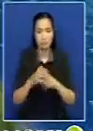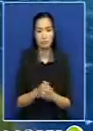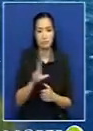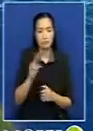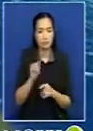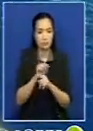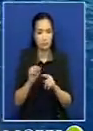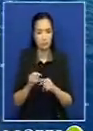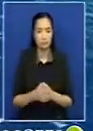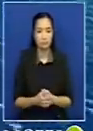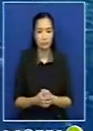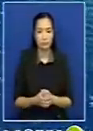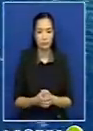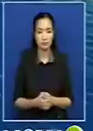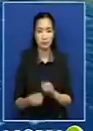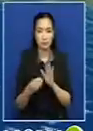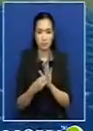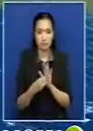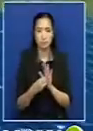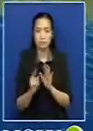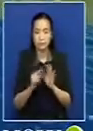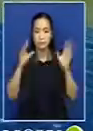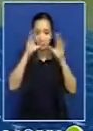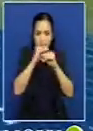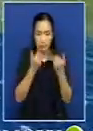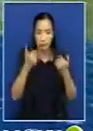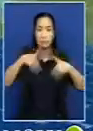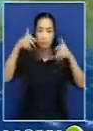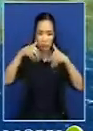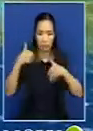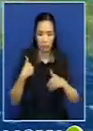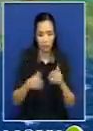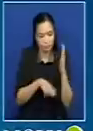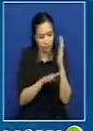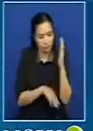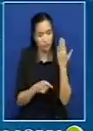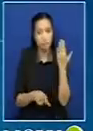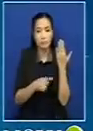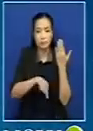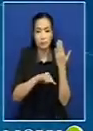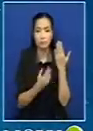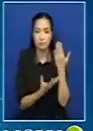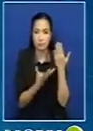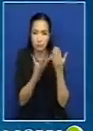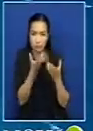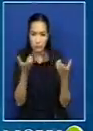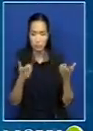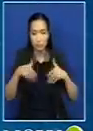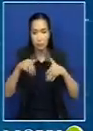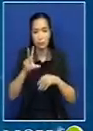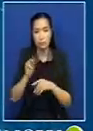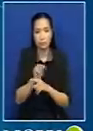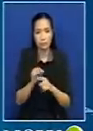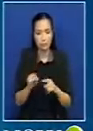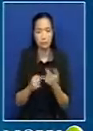ละ30ของพื้นที่กรุงเทพมหานครคืนนี้ยังมีฝนนะครับภาคใต้ฝั่งตะวันออกมีเมฆเป็นส่วนมากกับฝนฟ้าคะนองร้อยละ